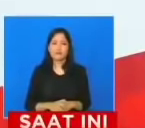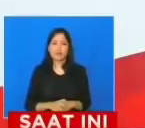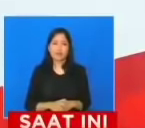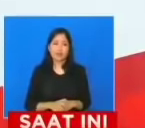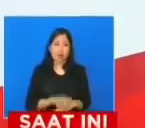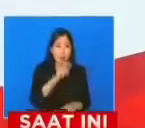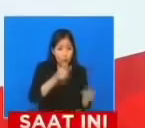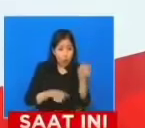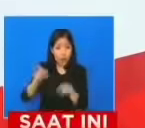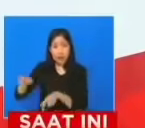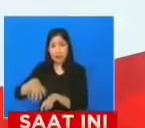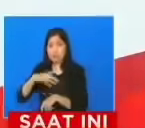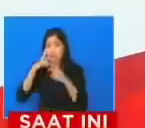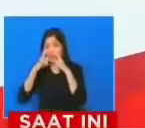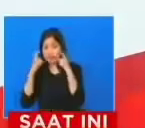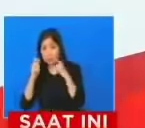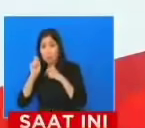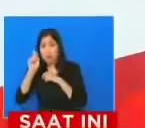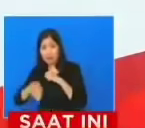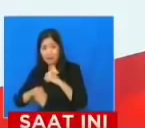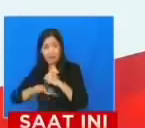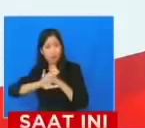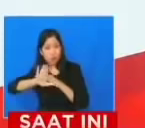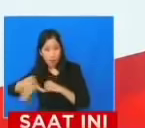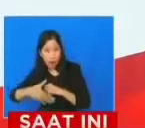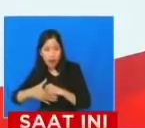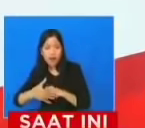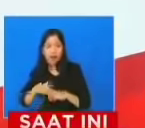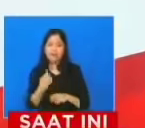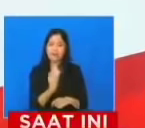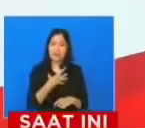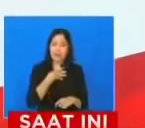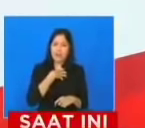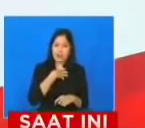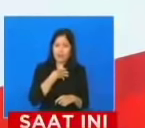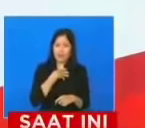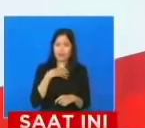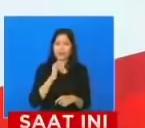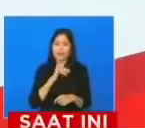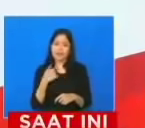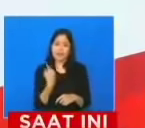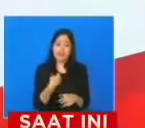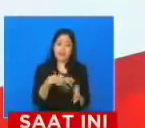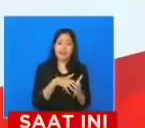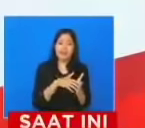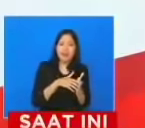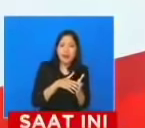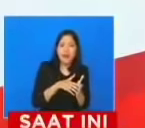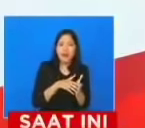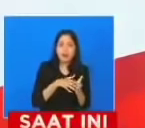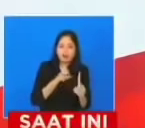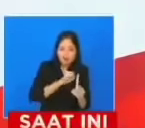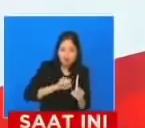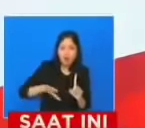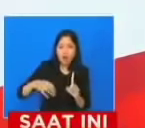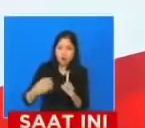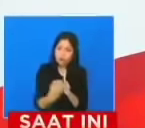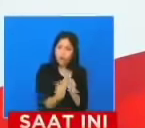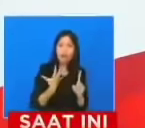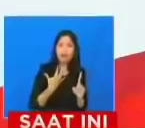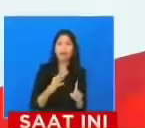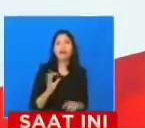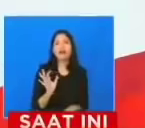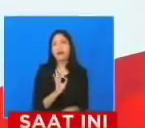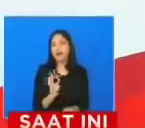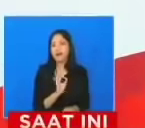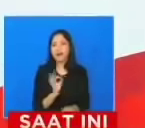masker, kita yakini kita akan menjadi tidak rentan terhadap penularan